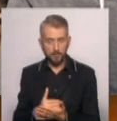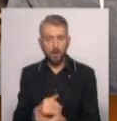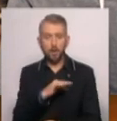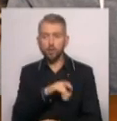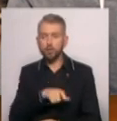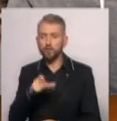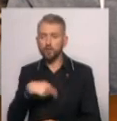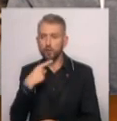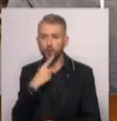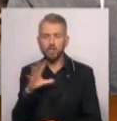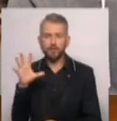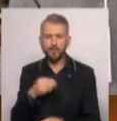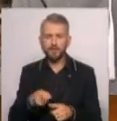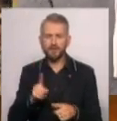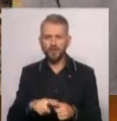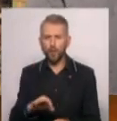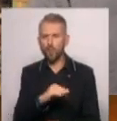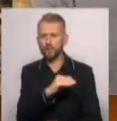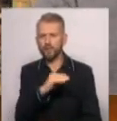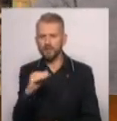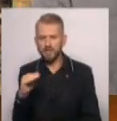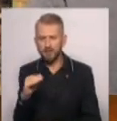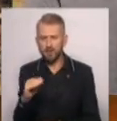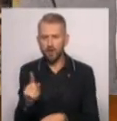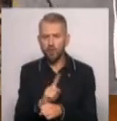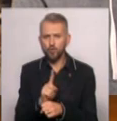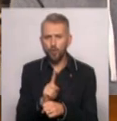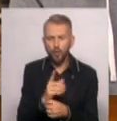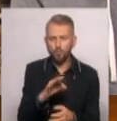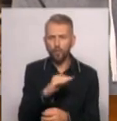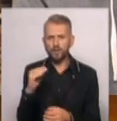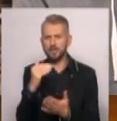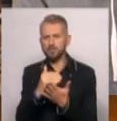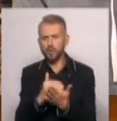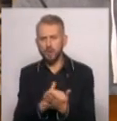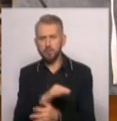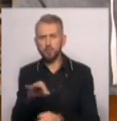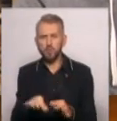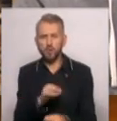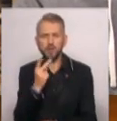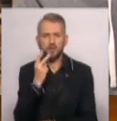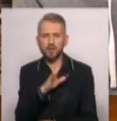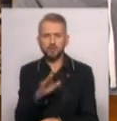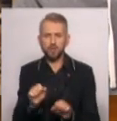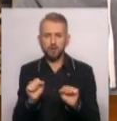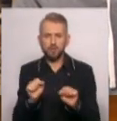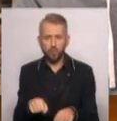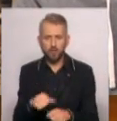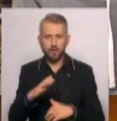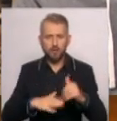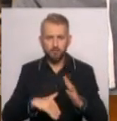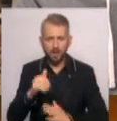користувачі говорять, що всі ці офіційні норми, офіційні якісь програми і проекти не завжди можна на